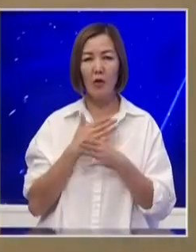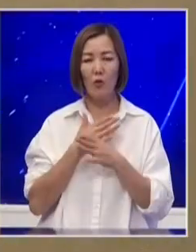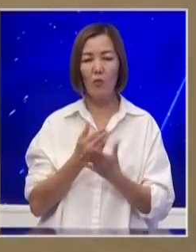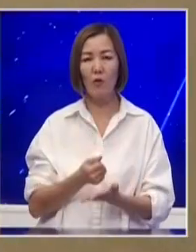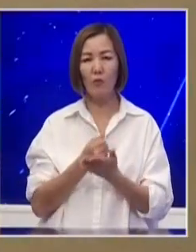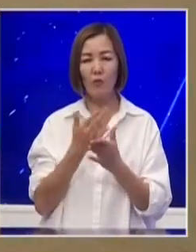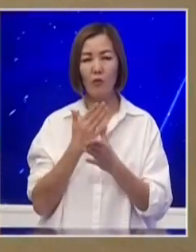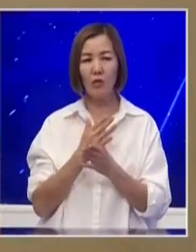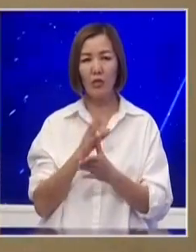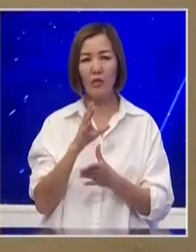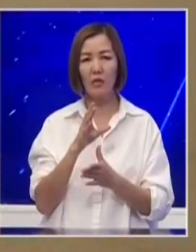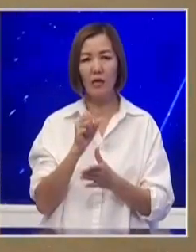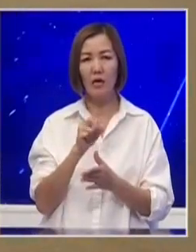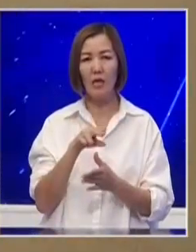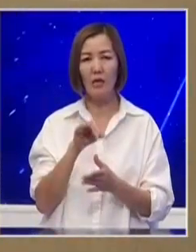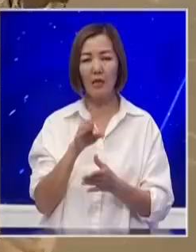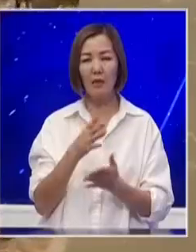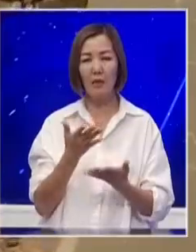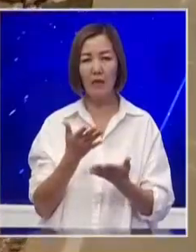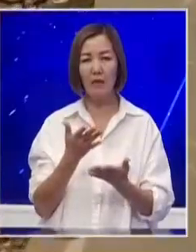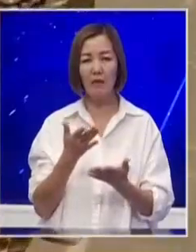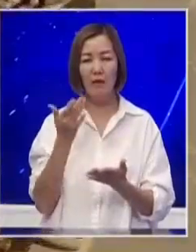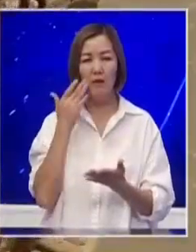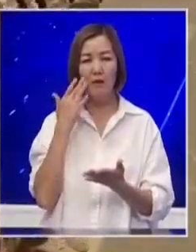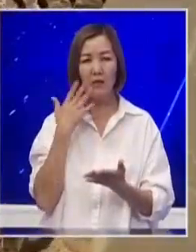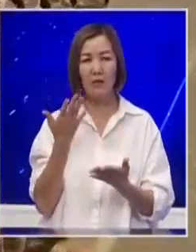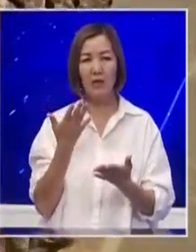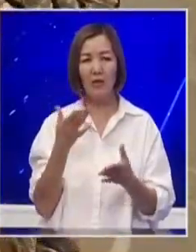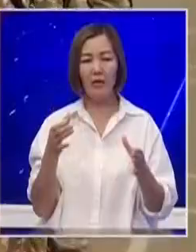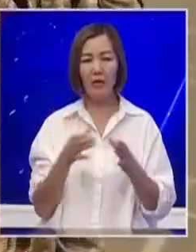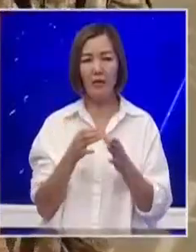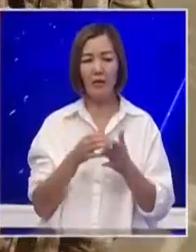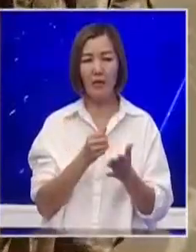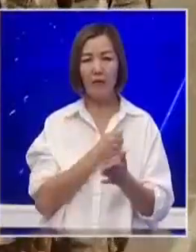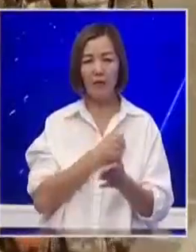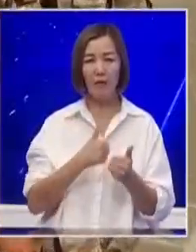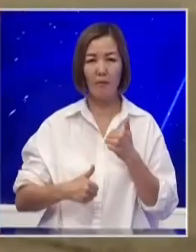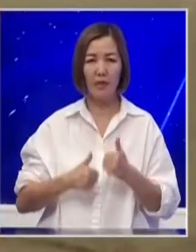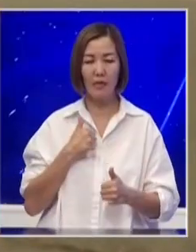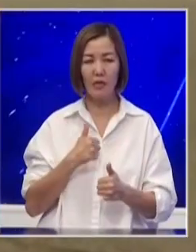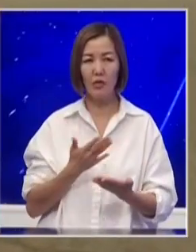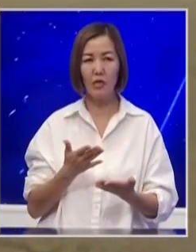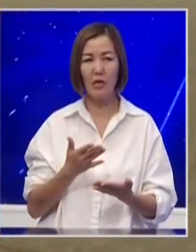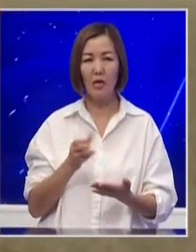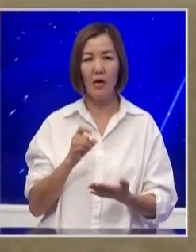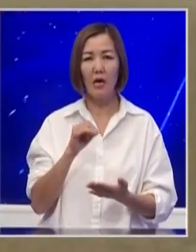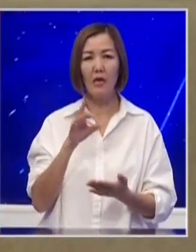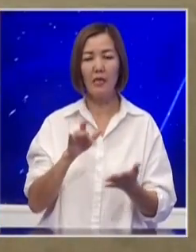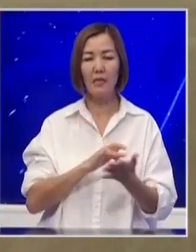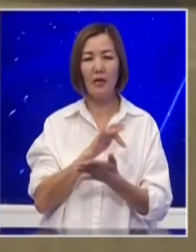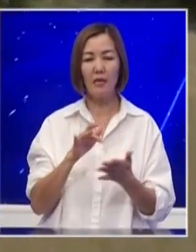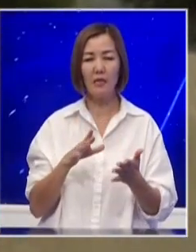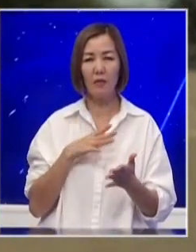Сержант Алдабергенов те көпке үлгі, қаруластары мен инженерлік әскерлерінің мақтанышы. Ол Арыс қаласында болған оқиға